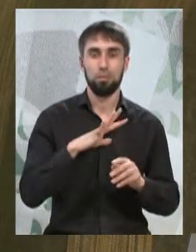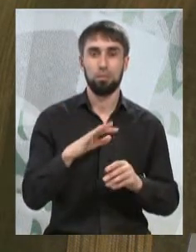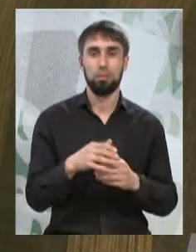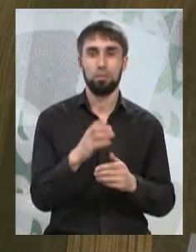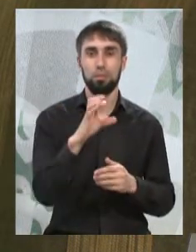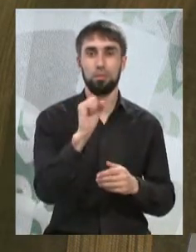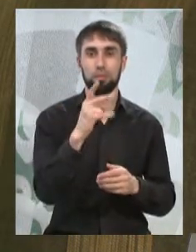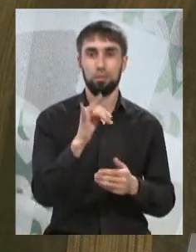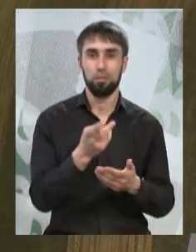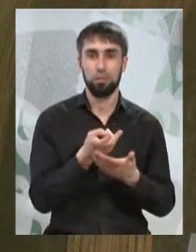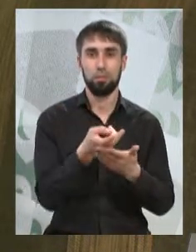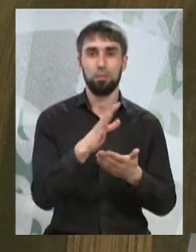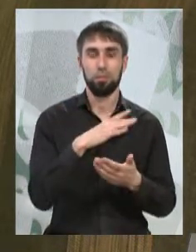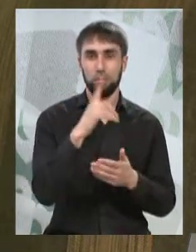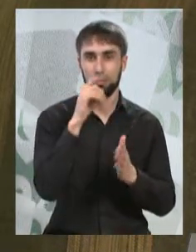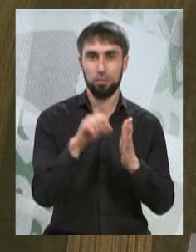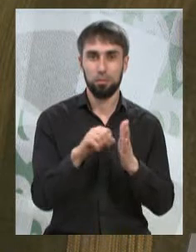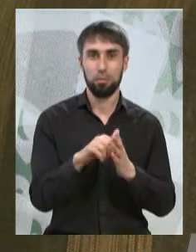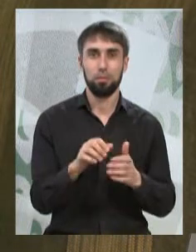на санках ходили, зимой ходили,